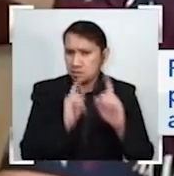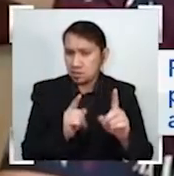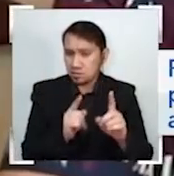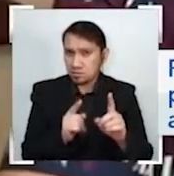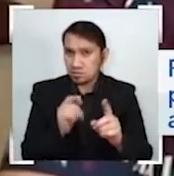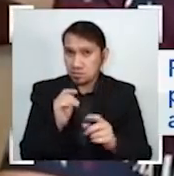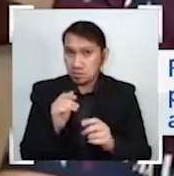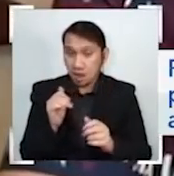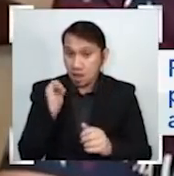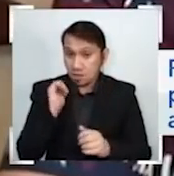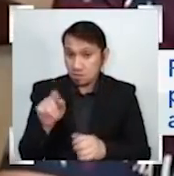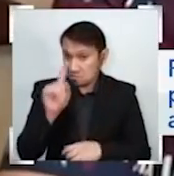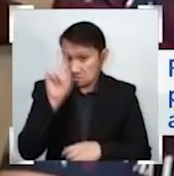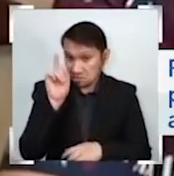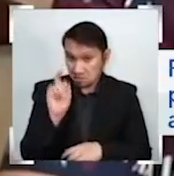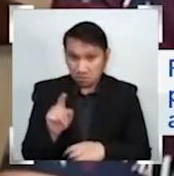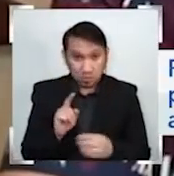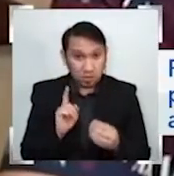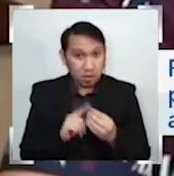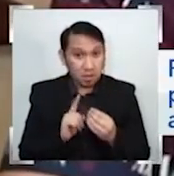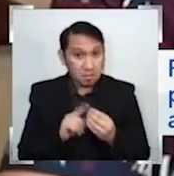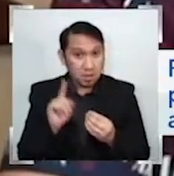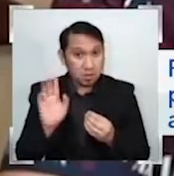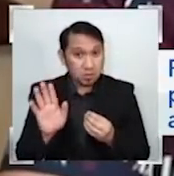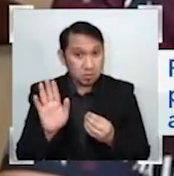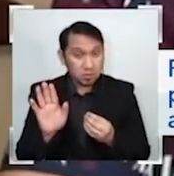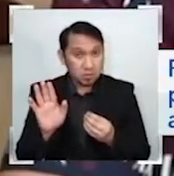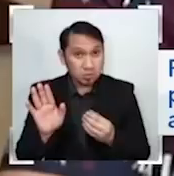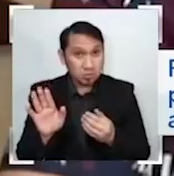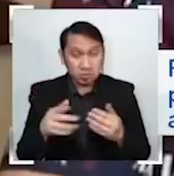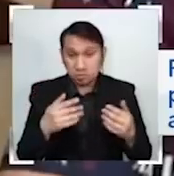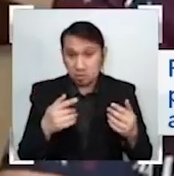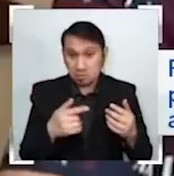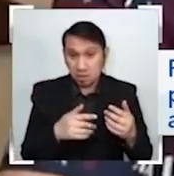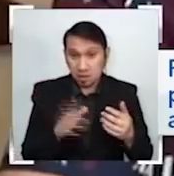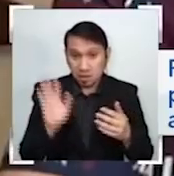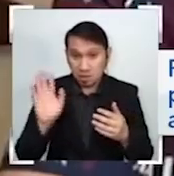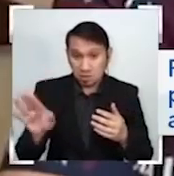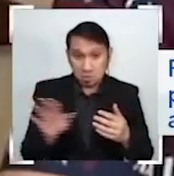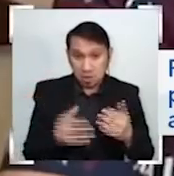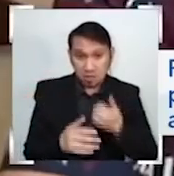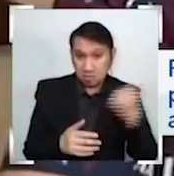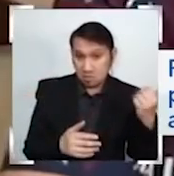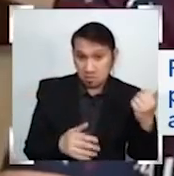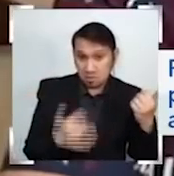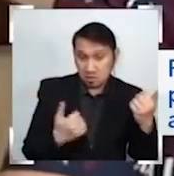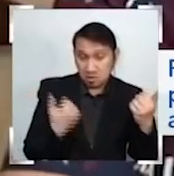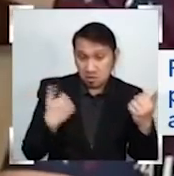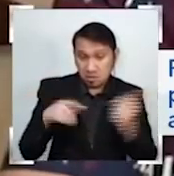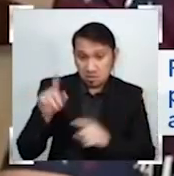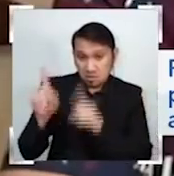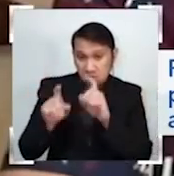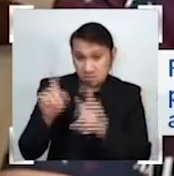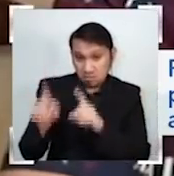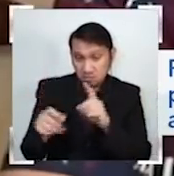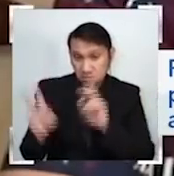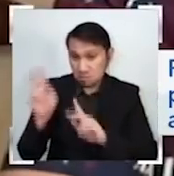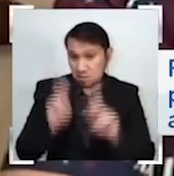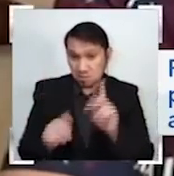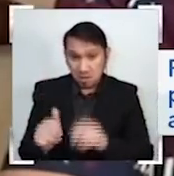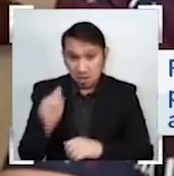ng mga katunggaling mo, mga kalaban mo. Ayaw mong matanong ka ng mga mamamayan sa